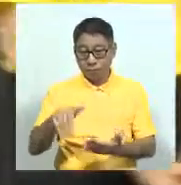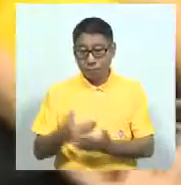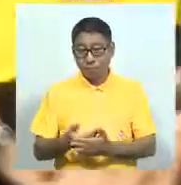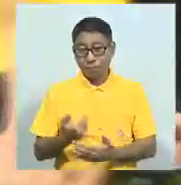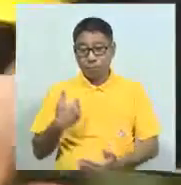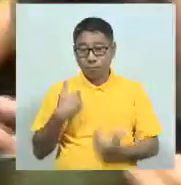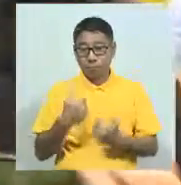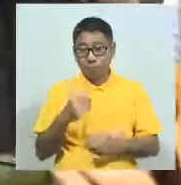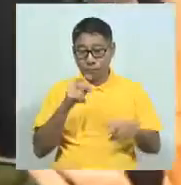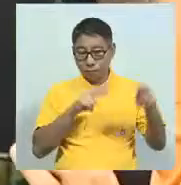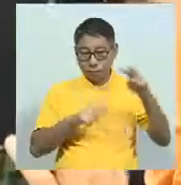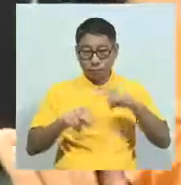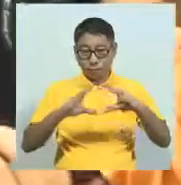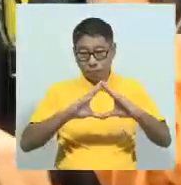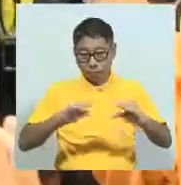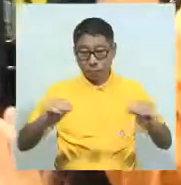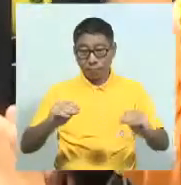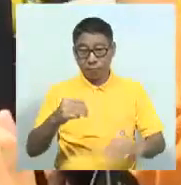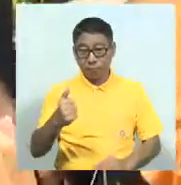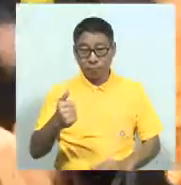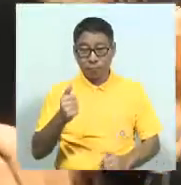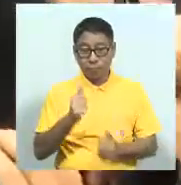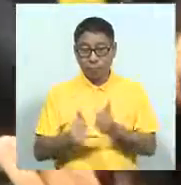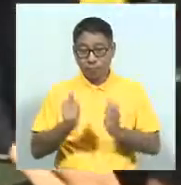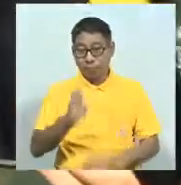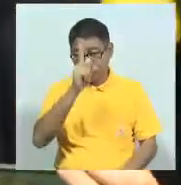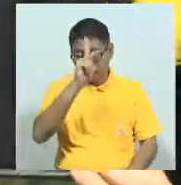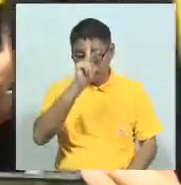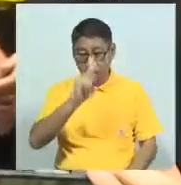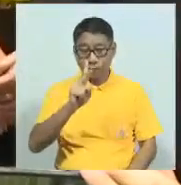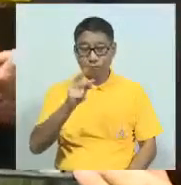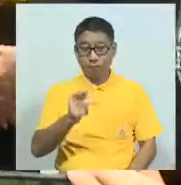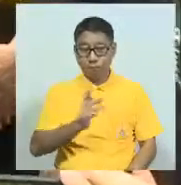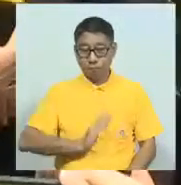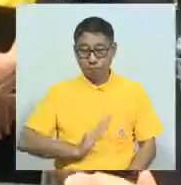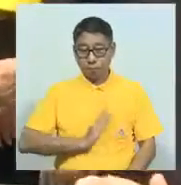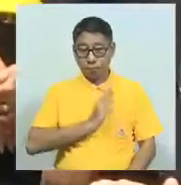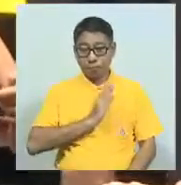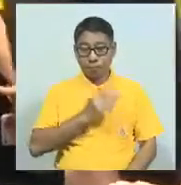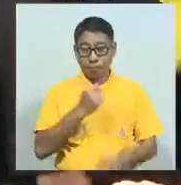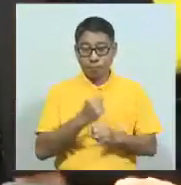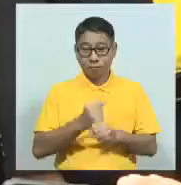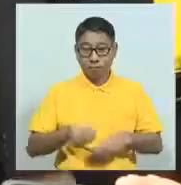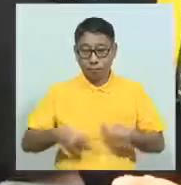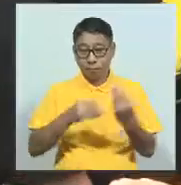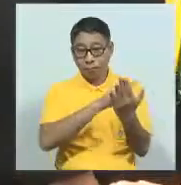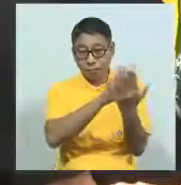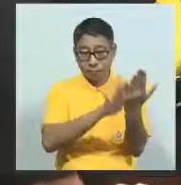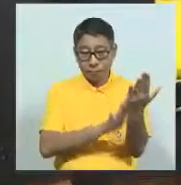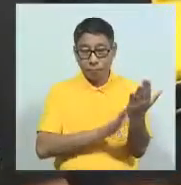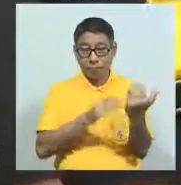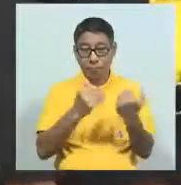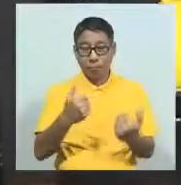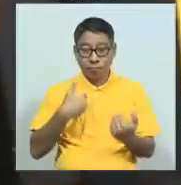ว่าจะคุมให้สงบใช่ไหมคะ ก็ทุกคนเขาเคารพกันนะเคารพกันให้เกียรติซึ่งกันและกันแล้วเราตั้งใจไว้ทำเพื่อประเทศชาติบ้านเมืองนะหลายคนก็เ